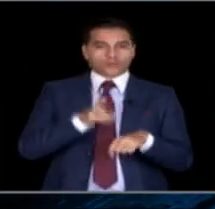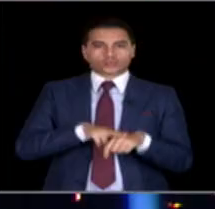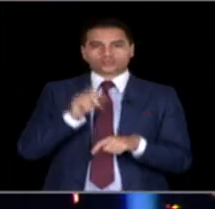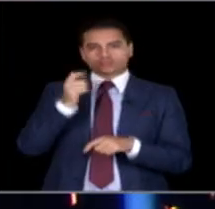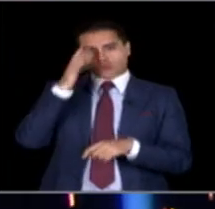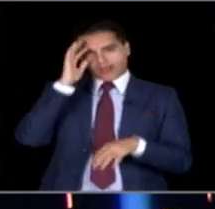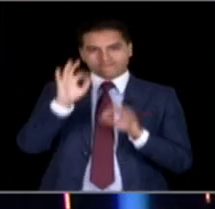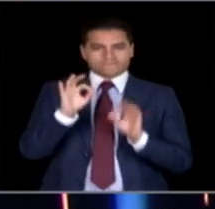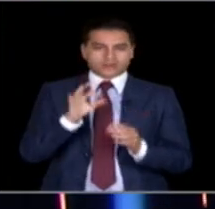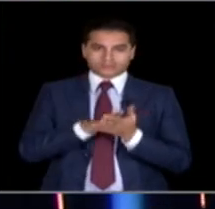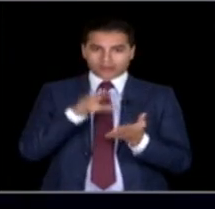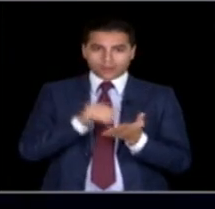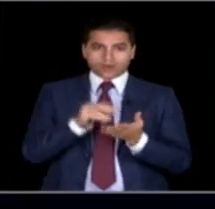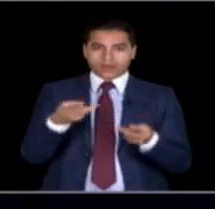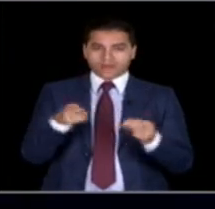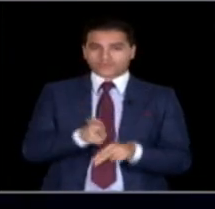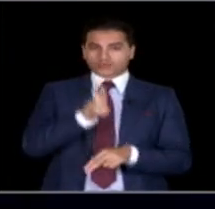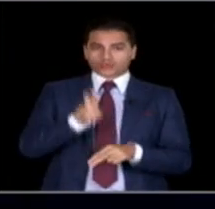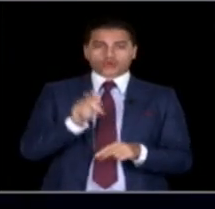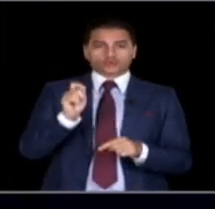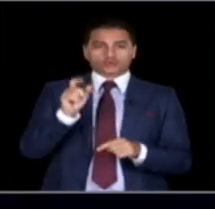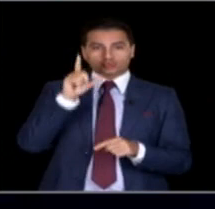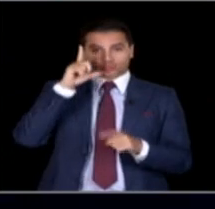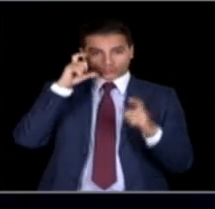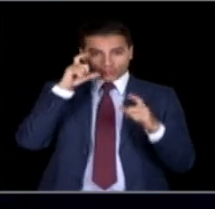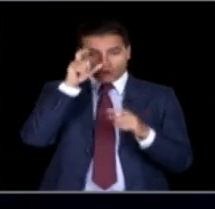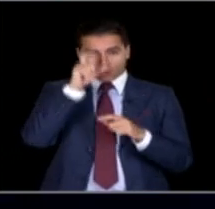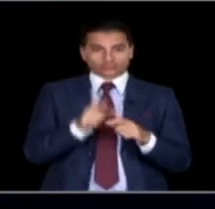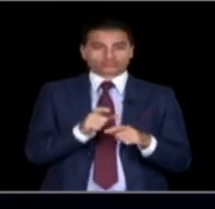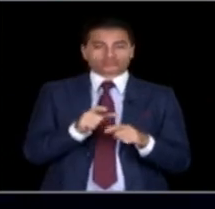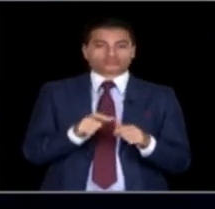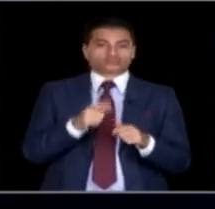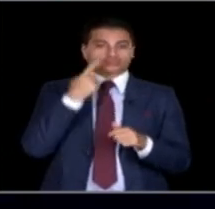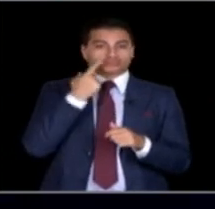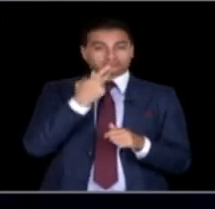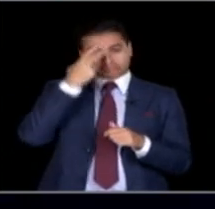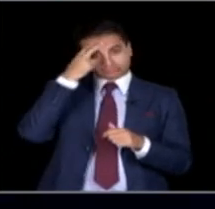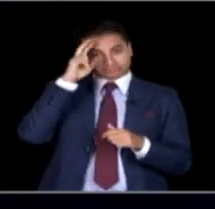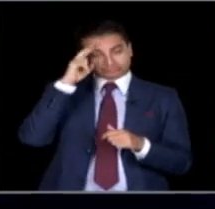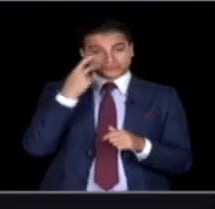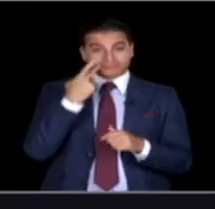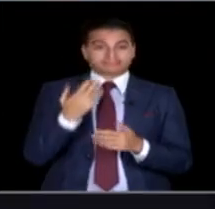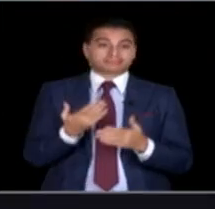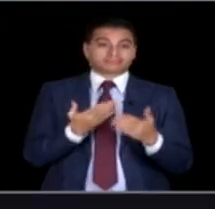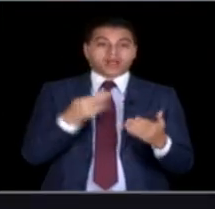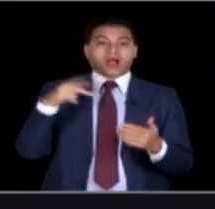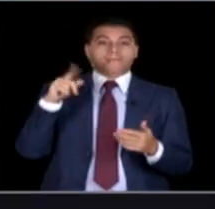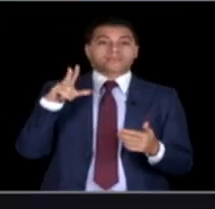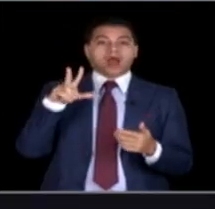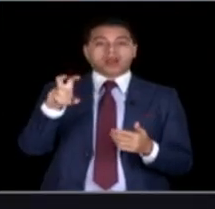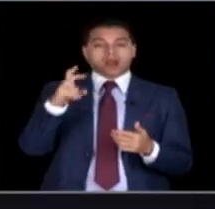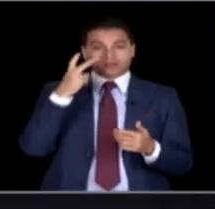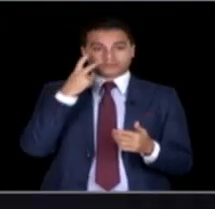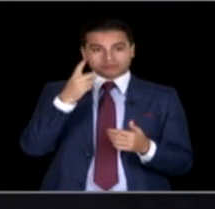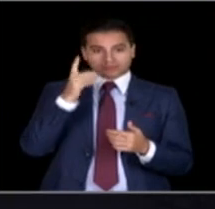البديهة. أول حاجة هنبتدي بيها صورة وشخصية، وهنروح لعبد الله. عبد الله،